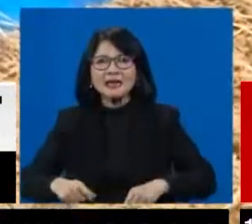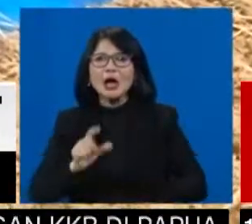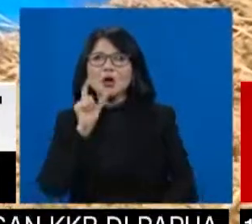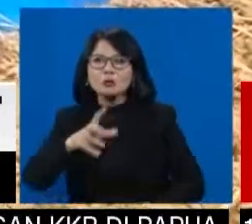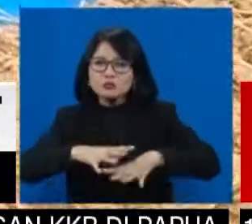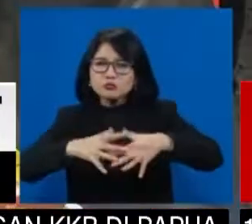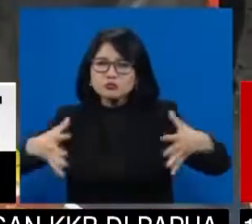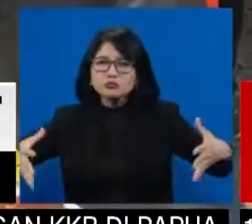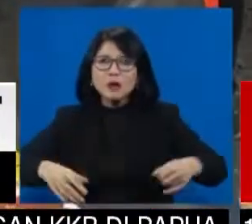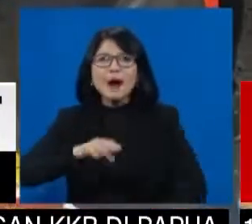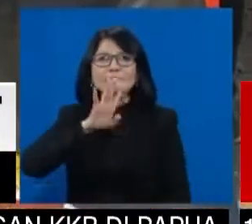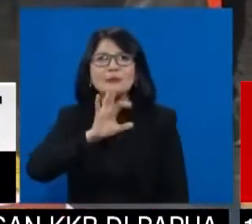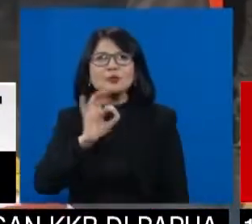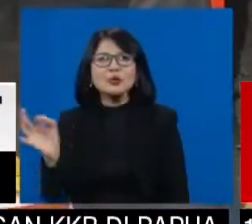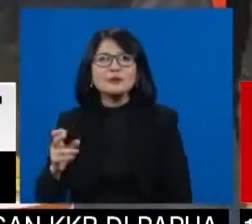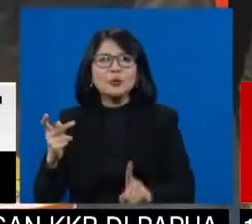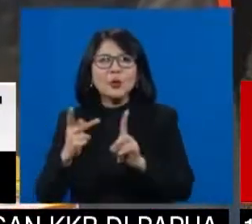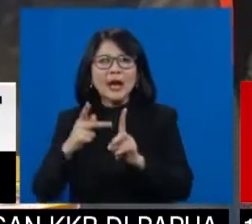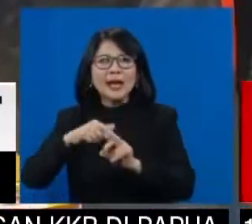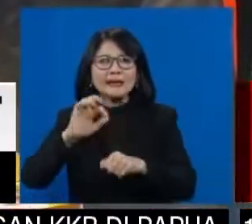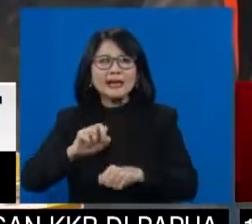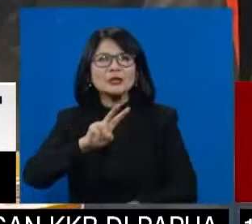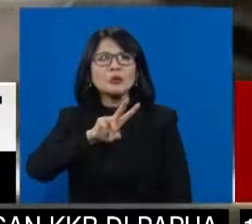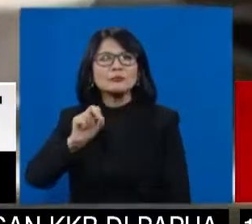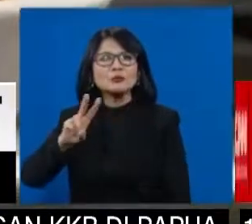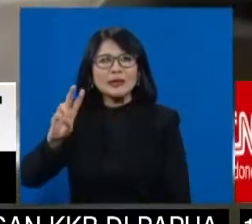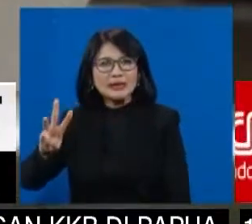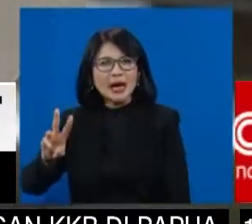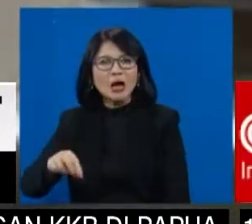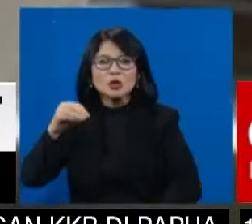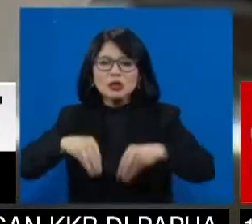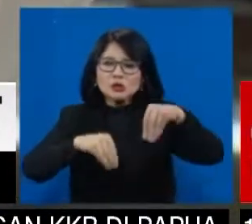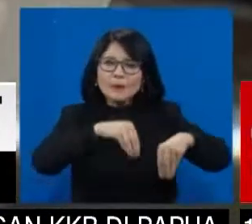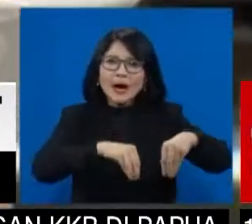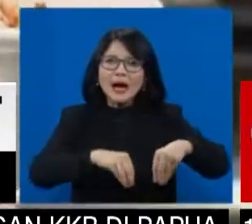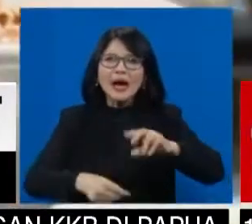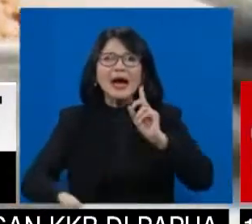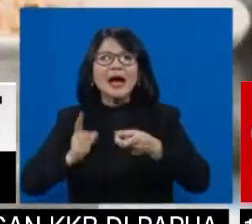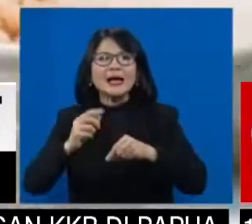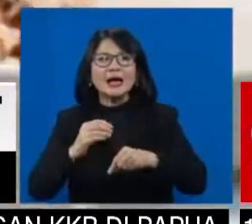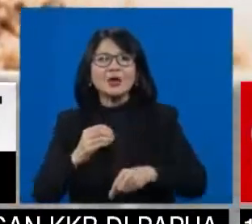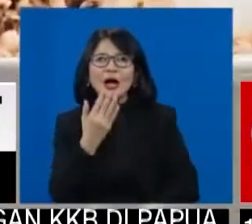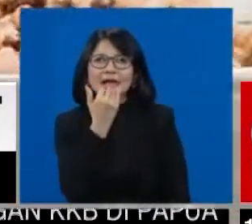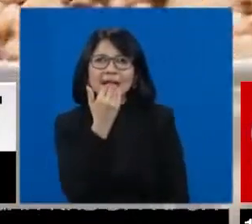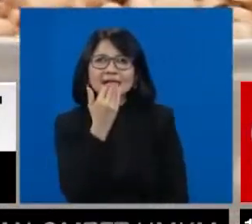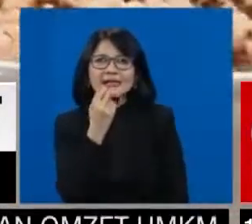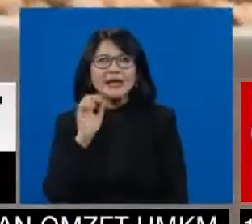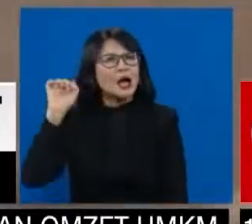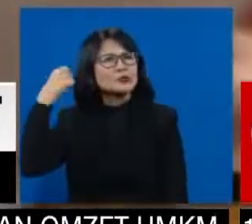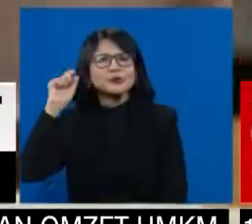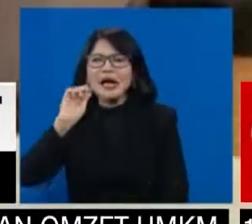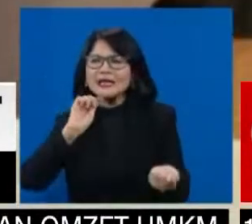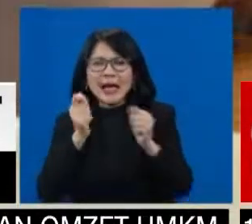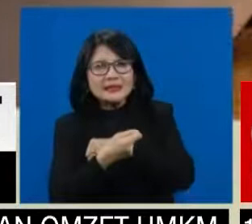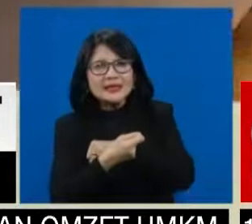diperluas menjadi 40.000 hektar pada 2023. Bila nasi seolah tak tergantikan lantaran kemudahan